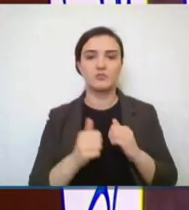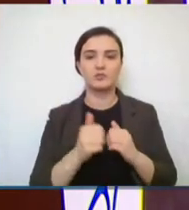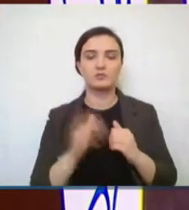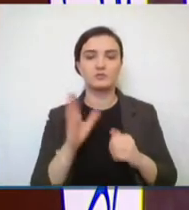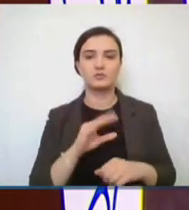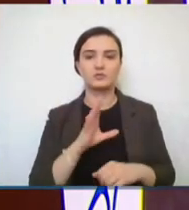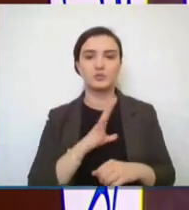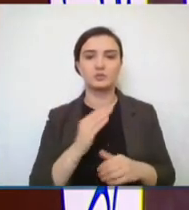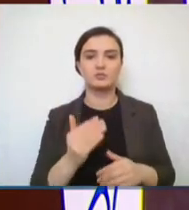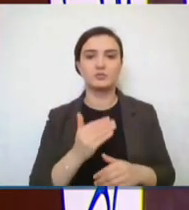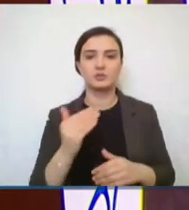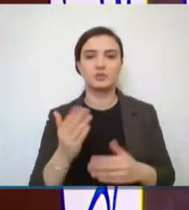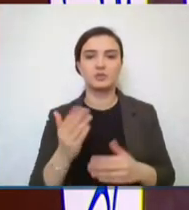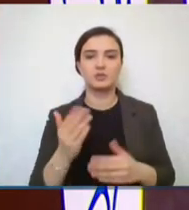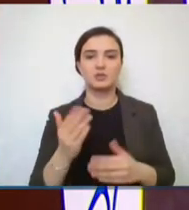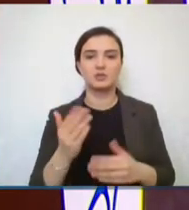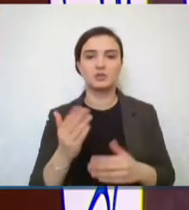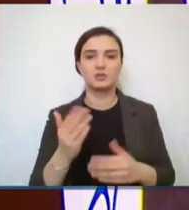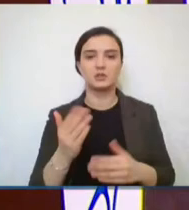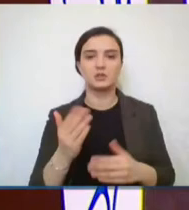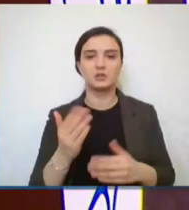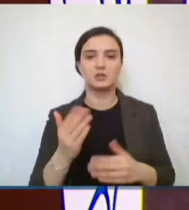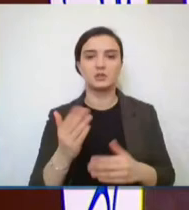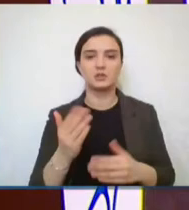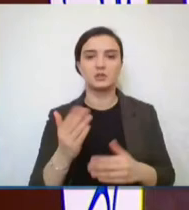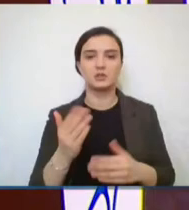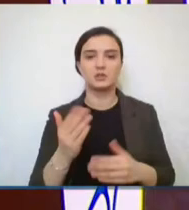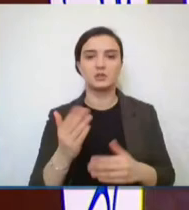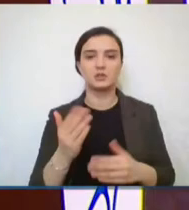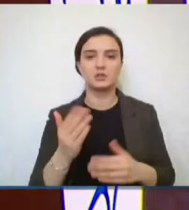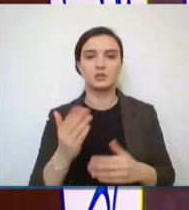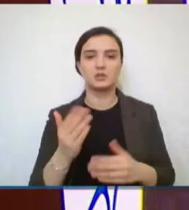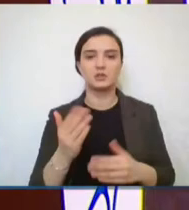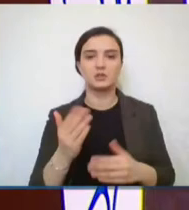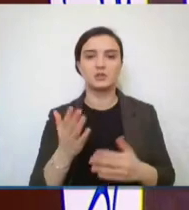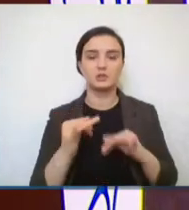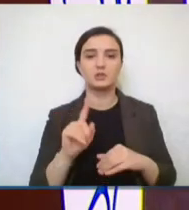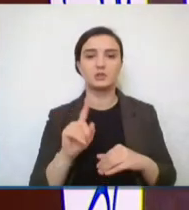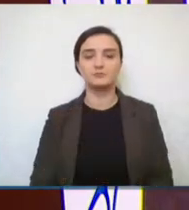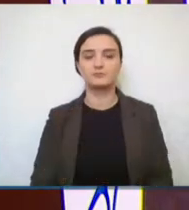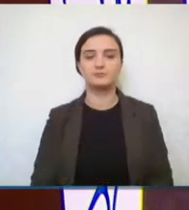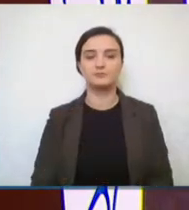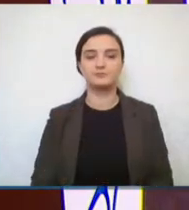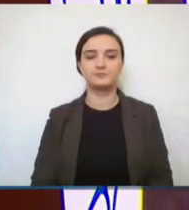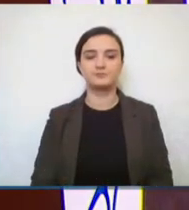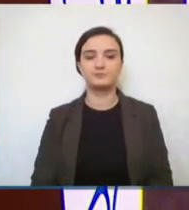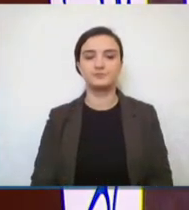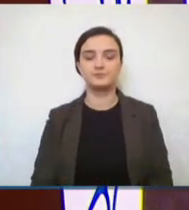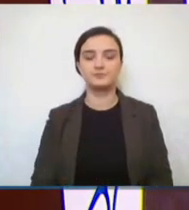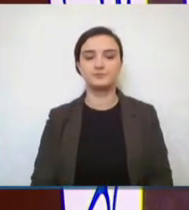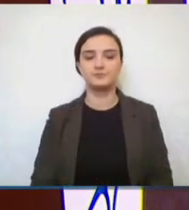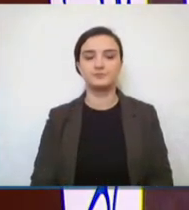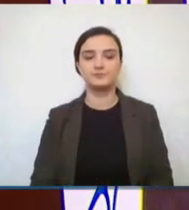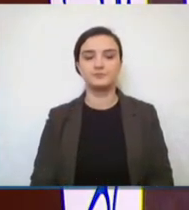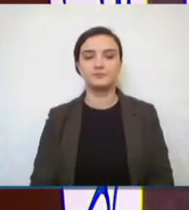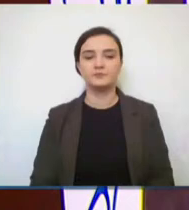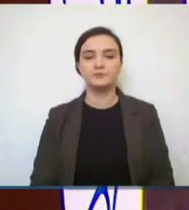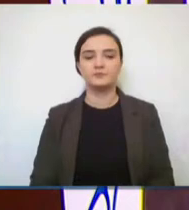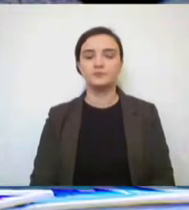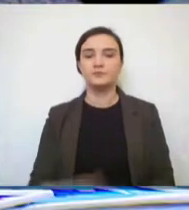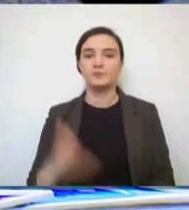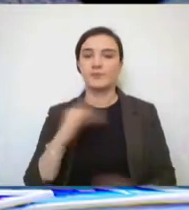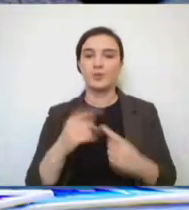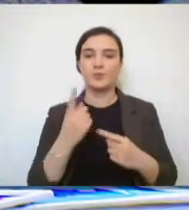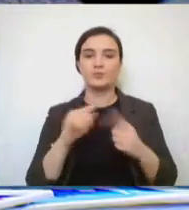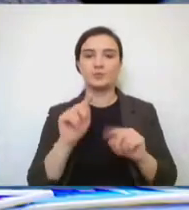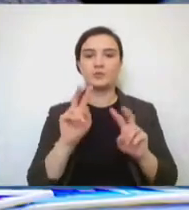მასთან კომუნიკაცია, რომ პროცესი არ გართულდეს. მოდი დაუბრუნდეთ თემას. ელენე, კითხვა არის ბატონ აჩილთან. დიახ,